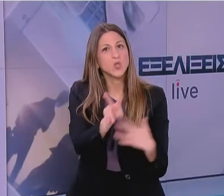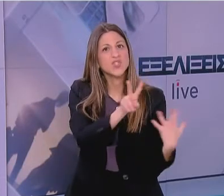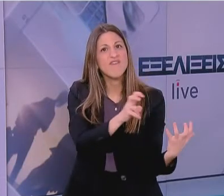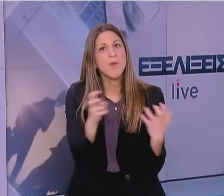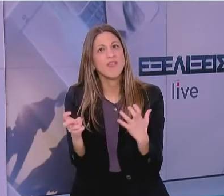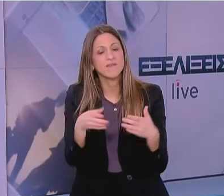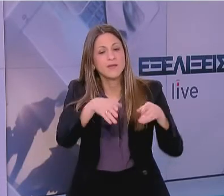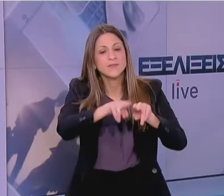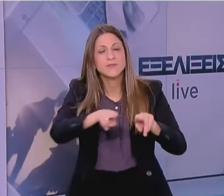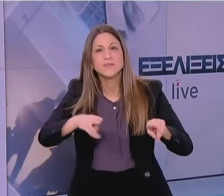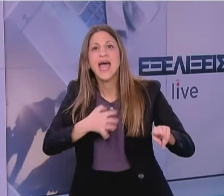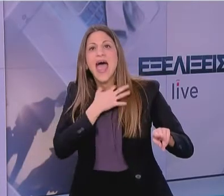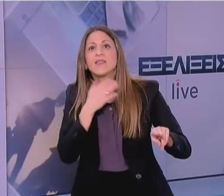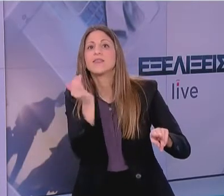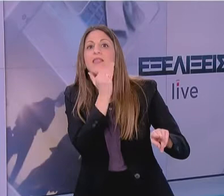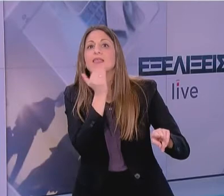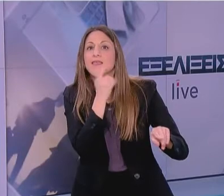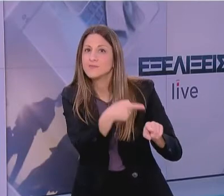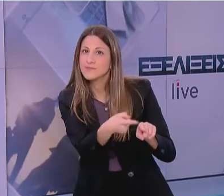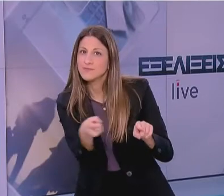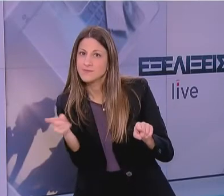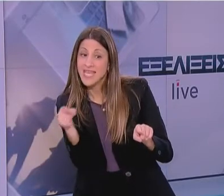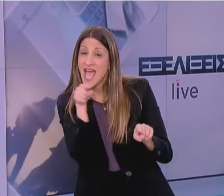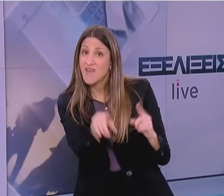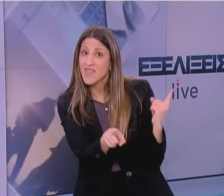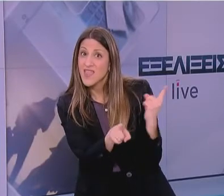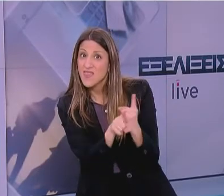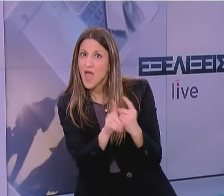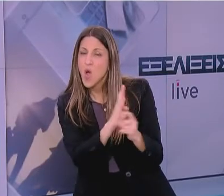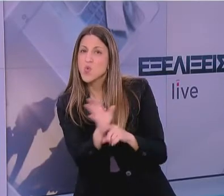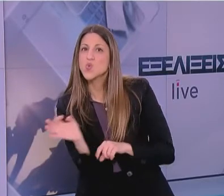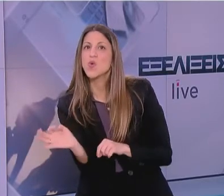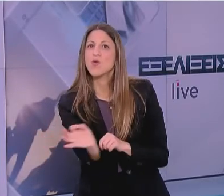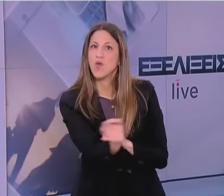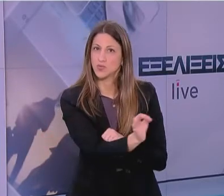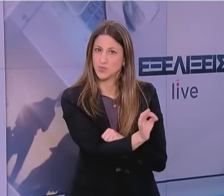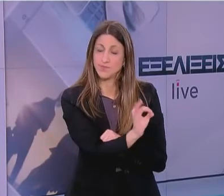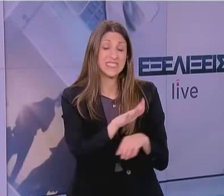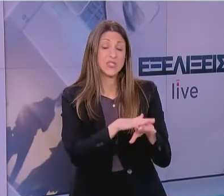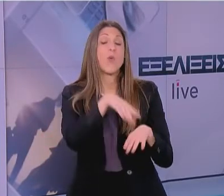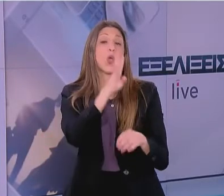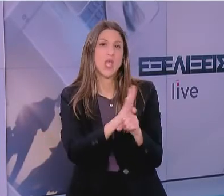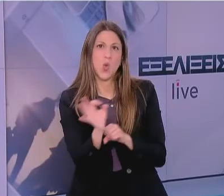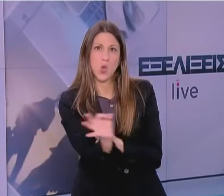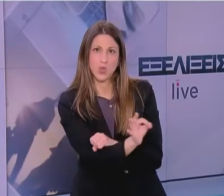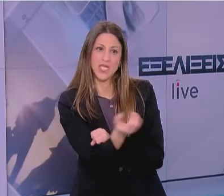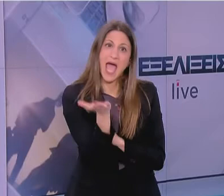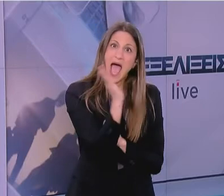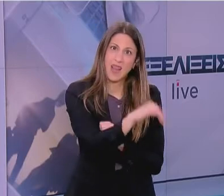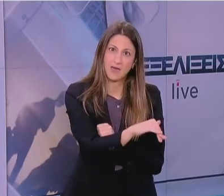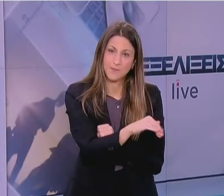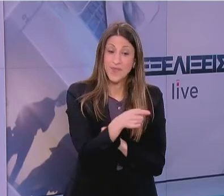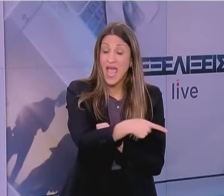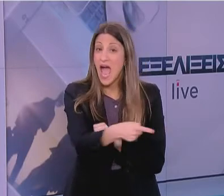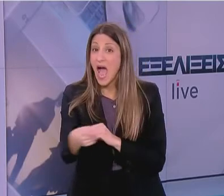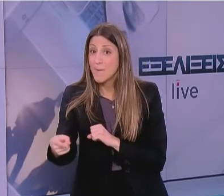477 κλίνες εντατικής θεραπείας προκειμένου να αντιμετωπίσουν περιστατικά που δεν σχετίζονται με τον κορονοϊό και από αυτές